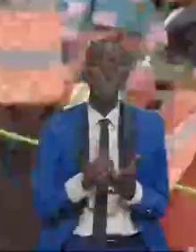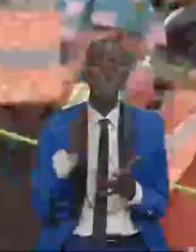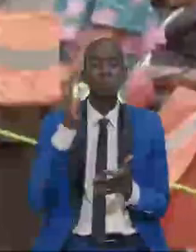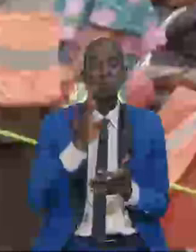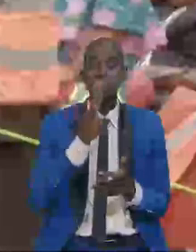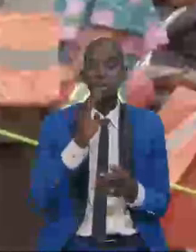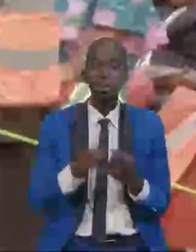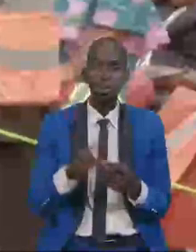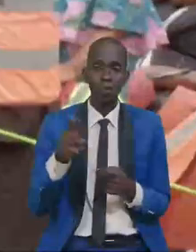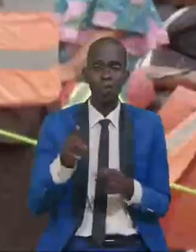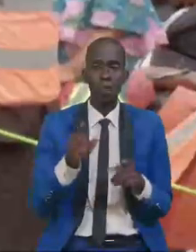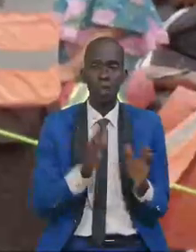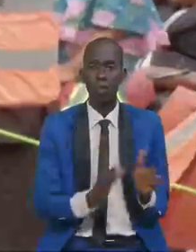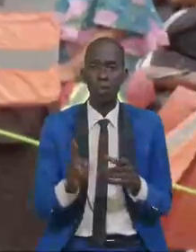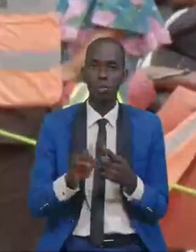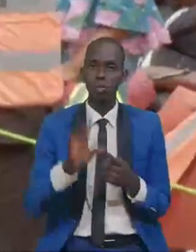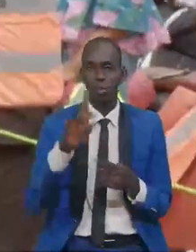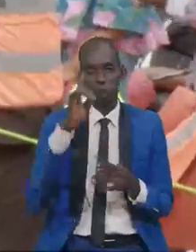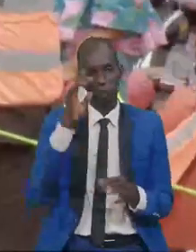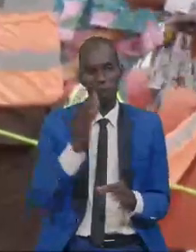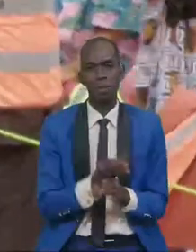Tu seras fait selon ta foi,